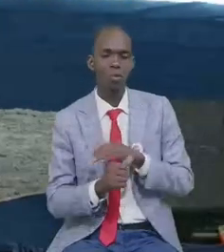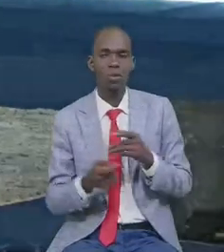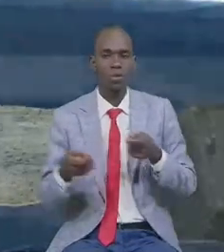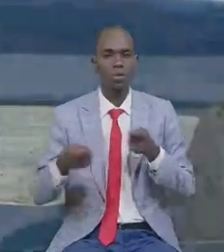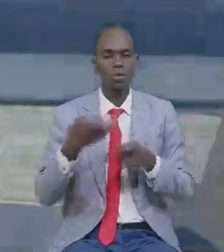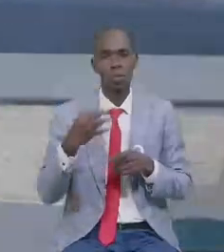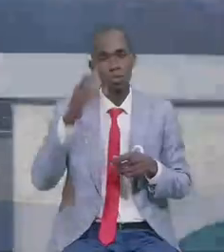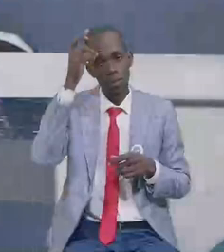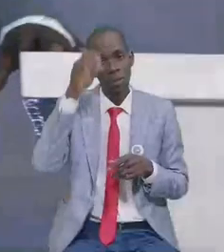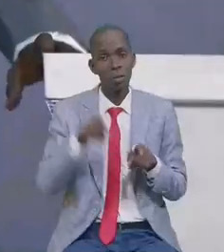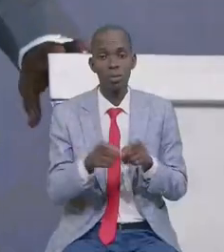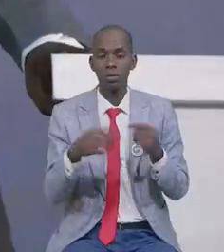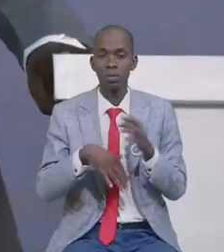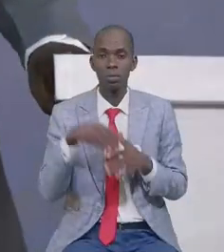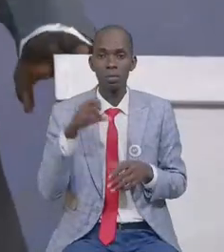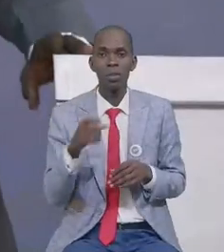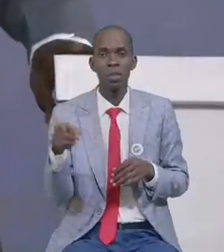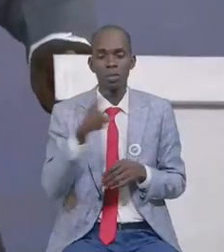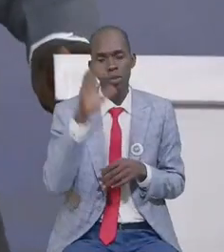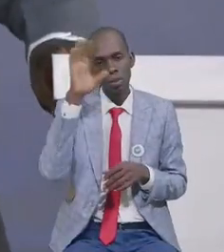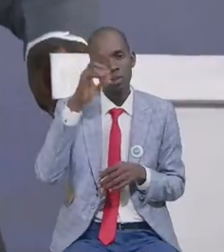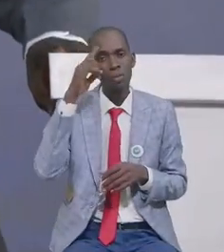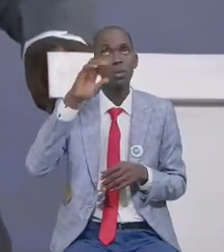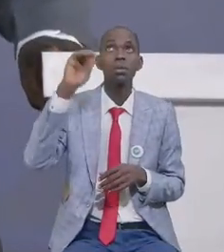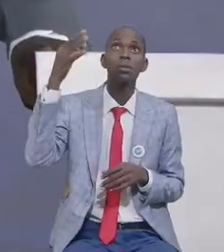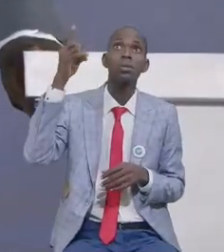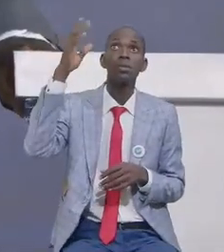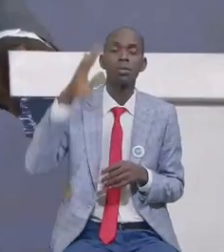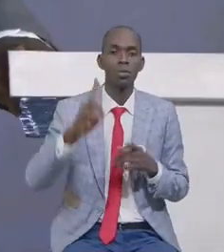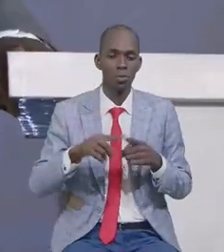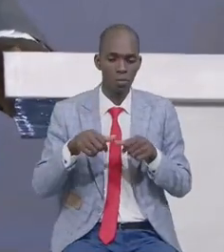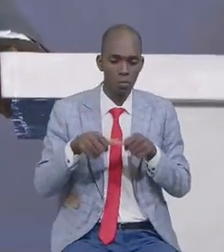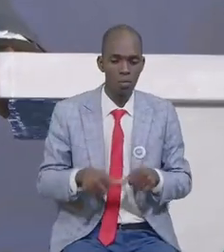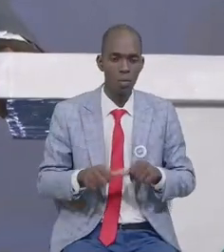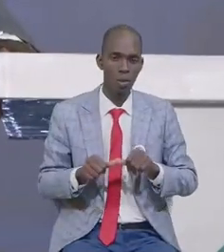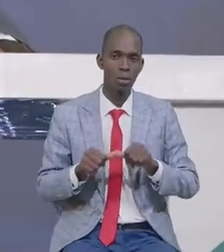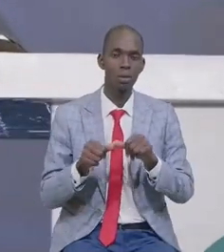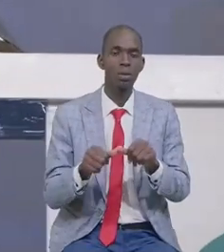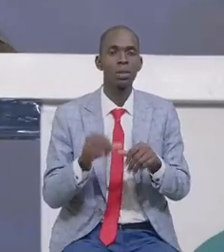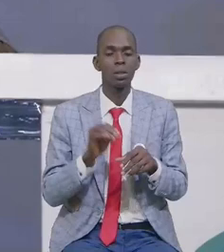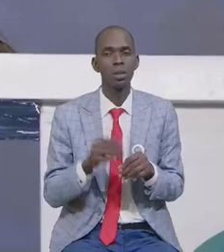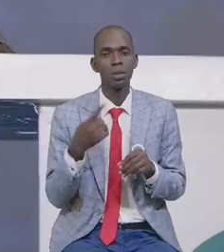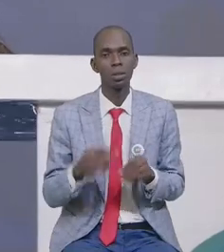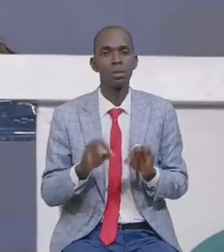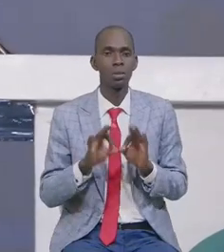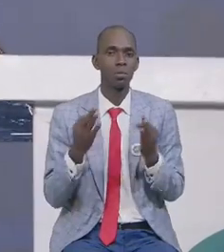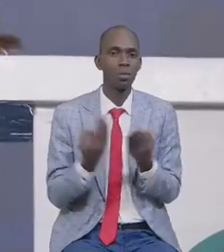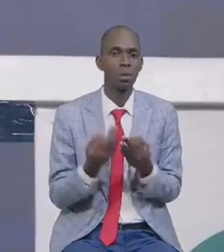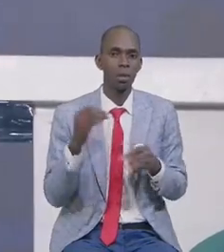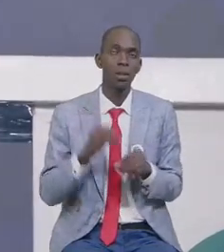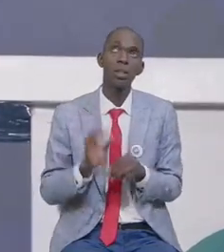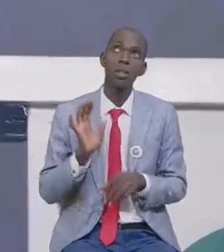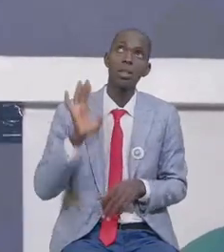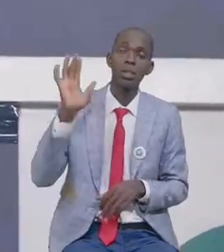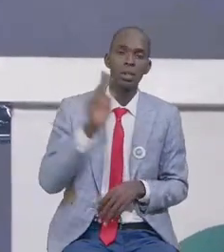sortez, maintenant, vous cherchez la grâce de Dieu pour demeurer et demeurer dans la famille, dans son